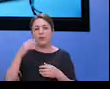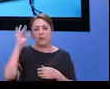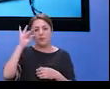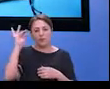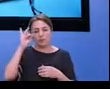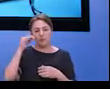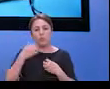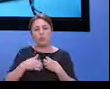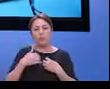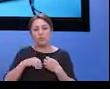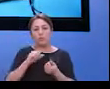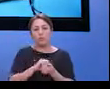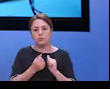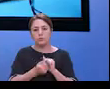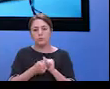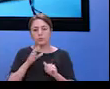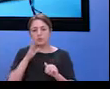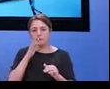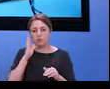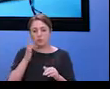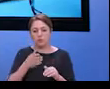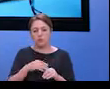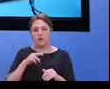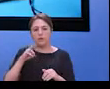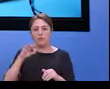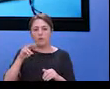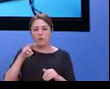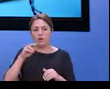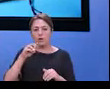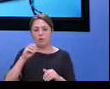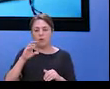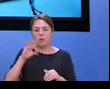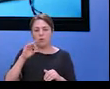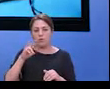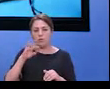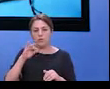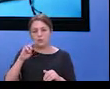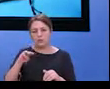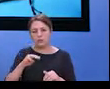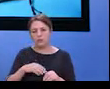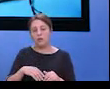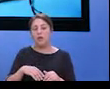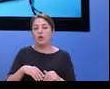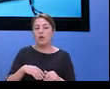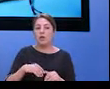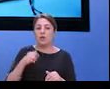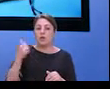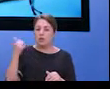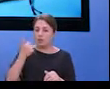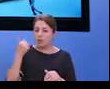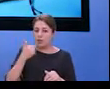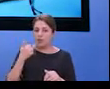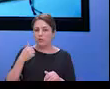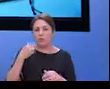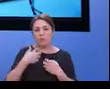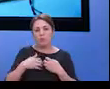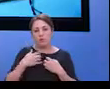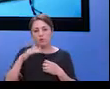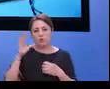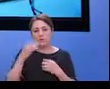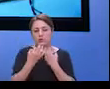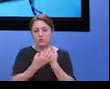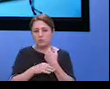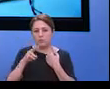Shu uchun ham paleolitni 3ga bo'layotgan paytimizda ilk paleolit, o'rta paleolit va so'nggi paleolit deb nima